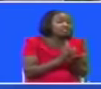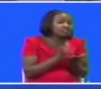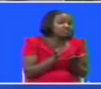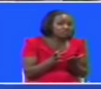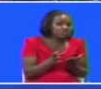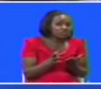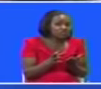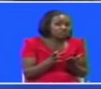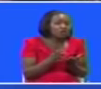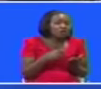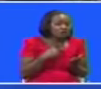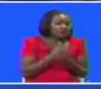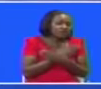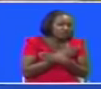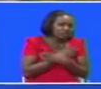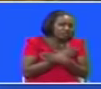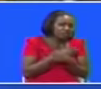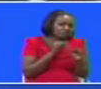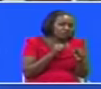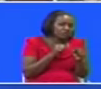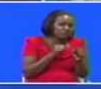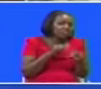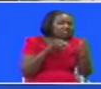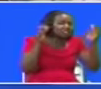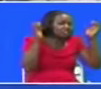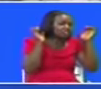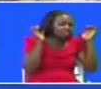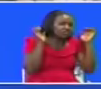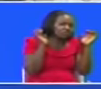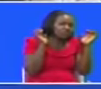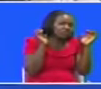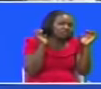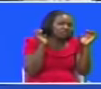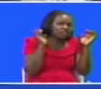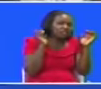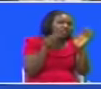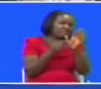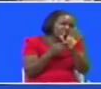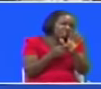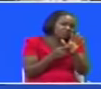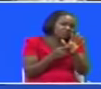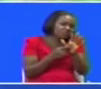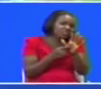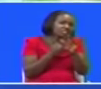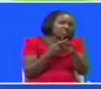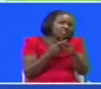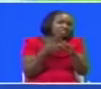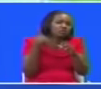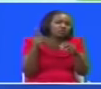miaka 5 ndio uliosema. Ethiopia kwanza nikupatie mfano. Ethiopia walianza